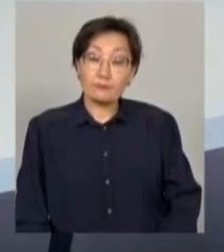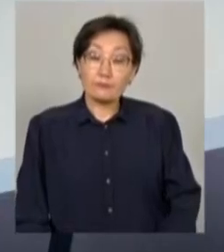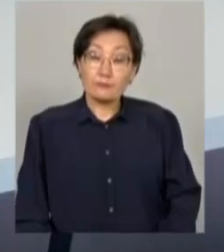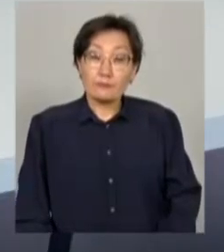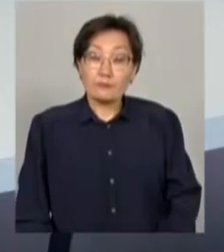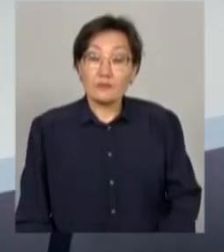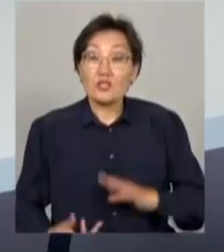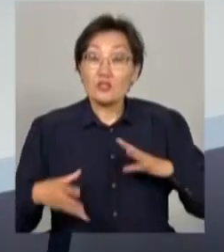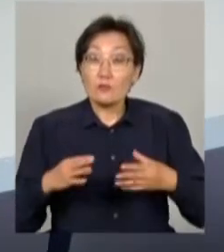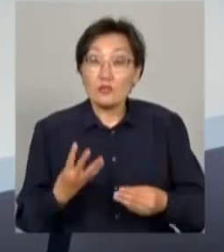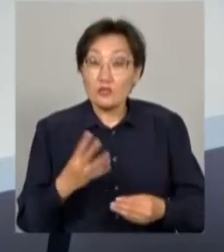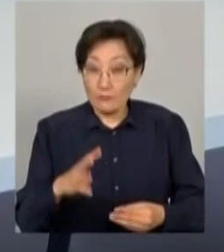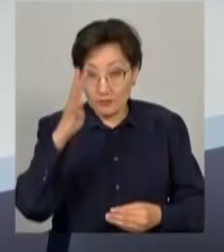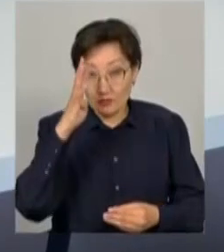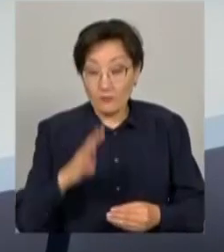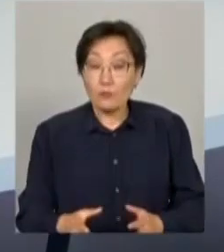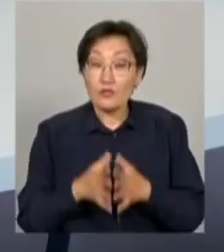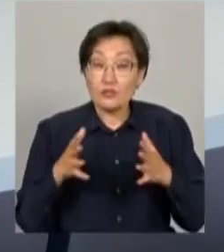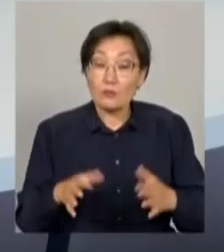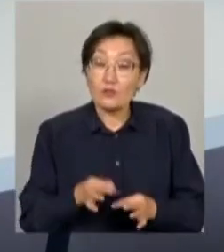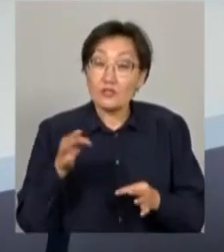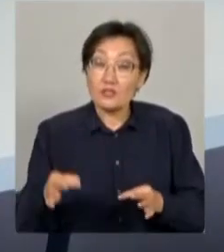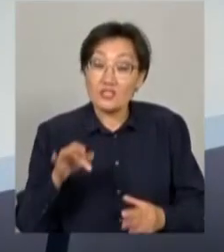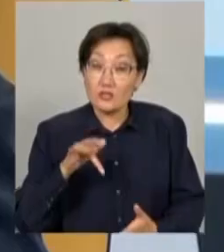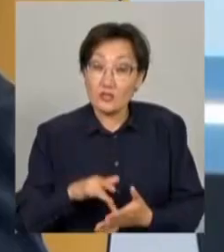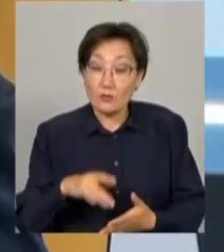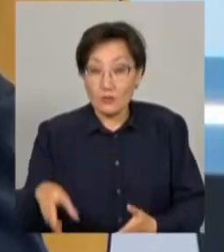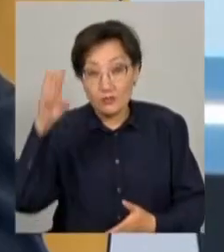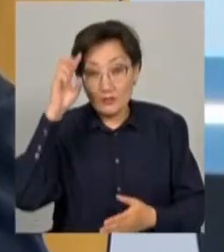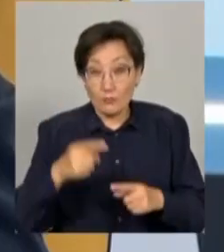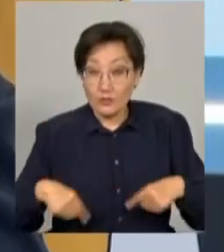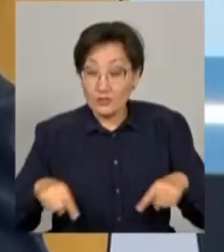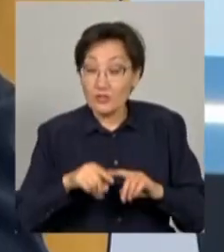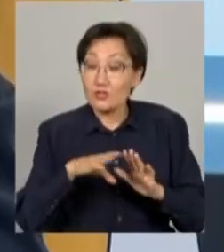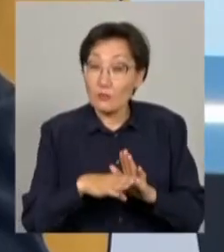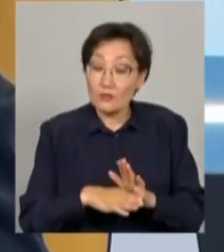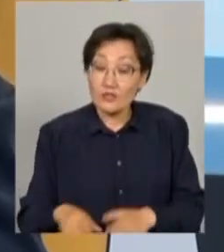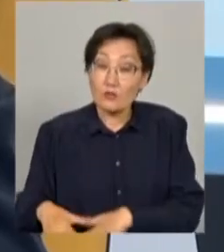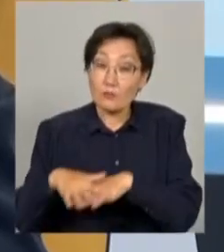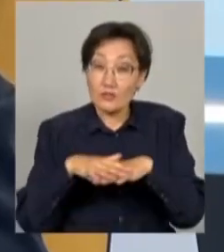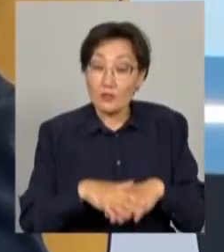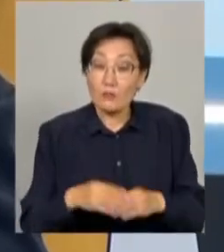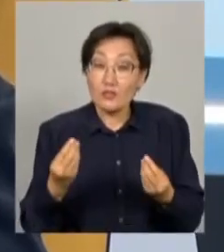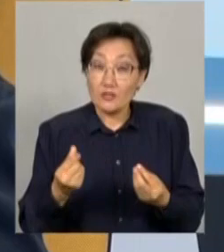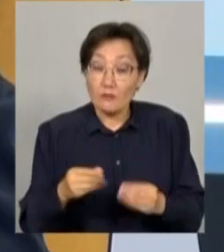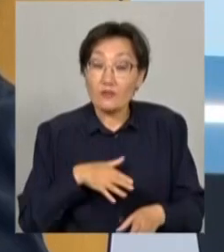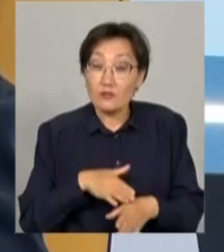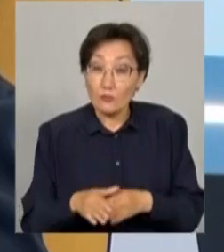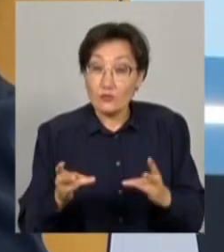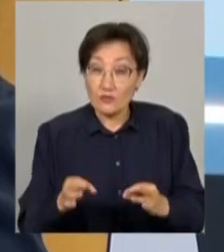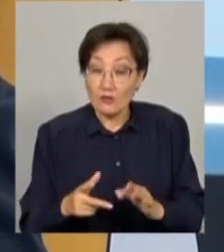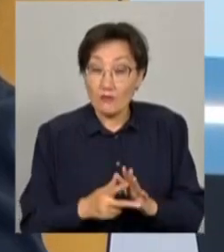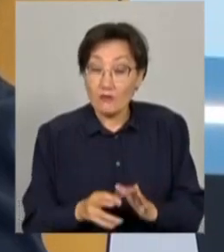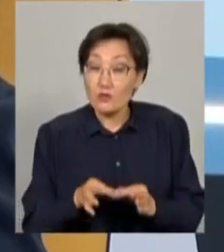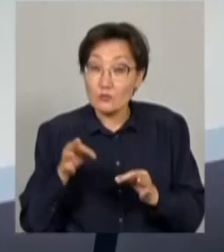по итогам четырех месяцев большинство областей Центральной госорганы показатели по инвестициям в основной капитал выполнили Однако